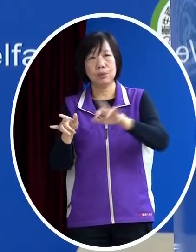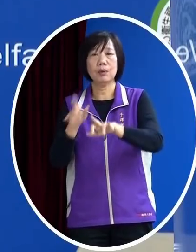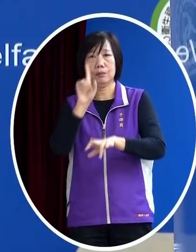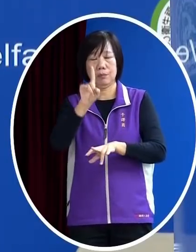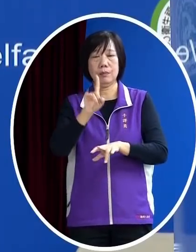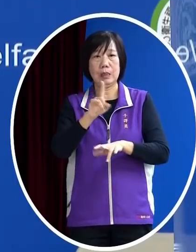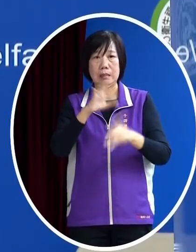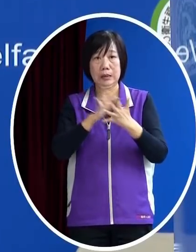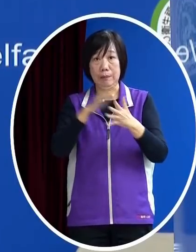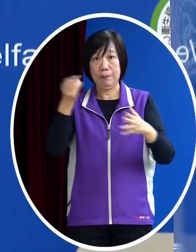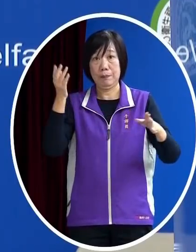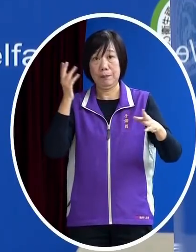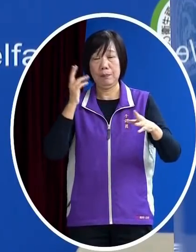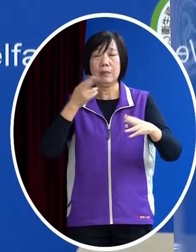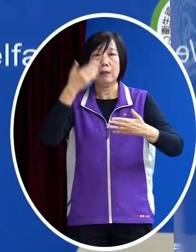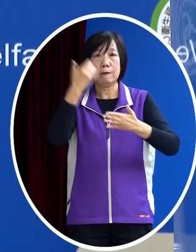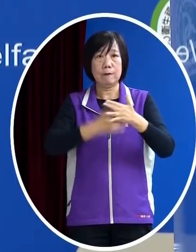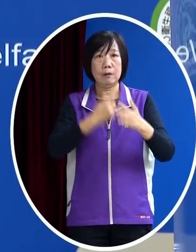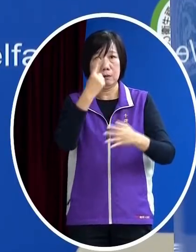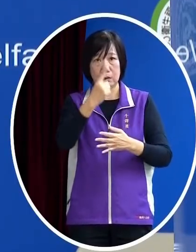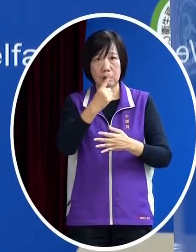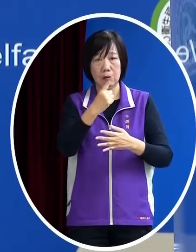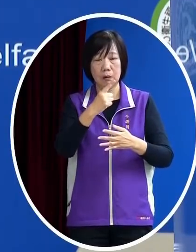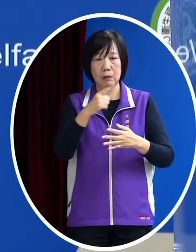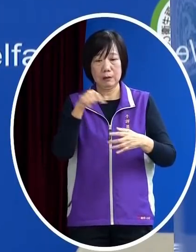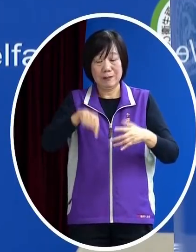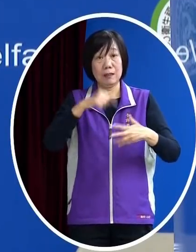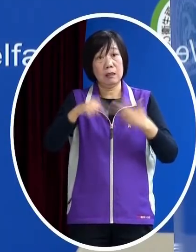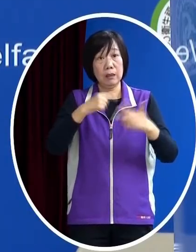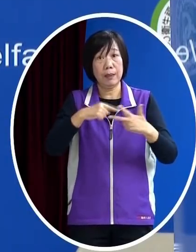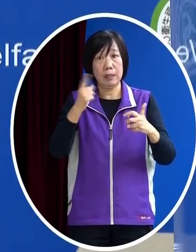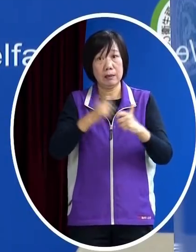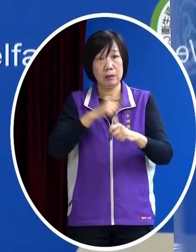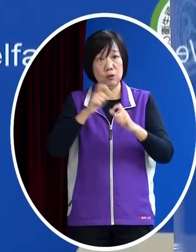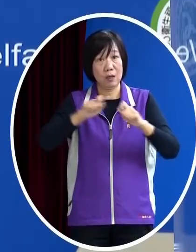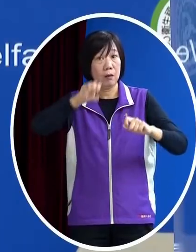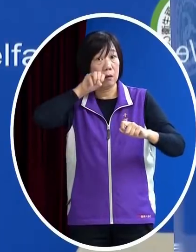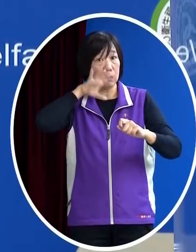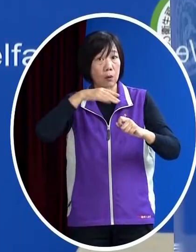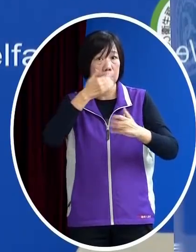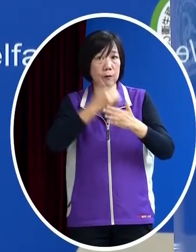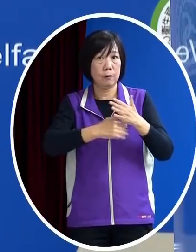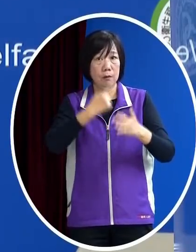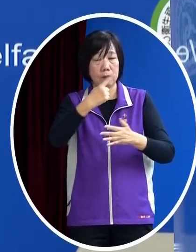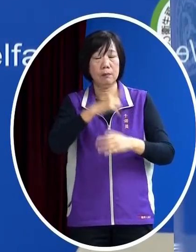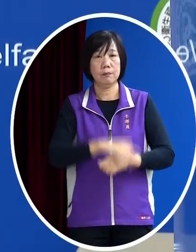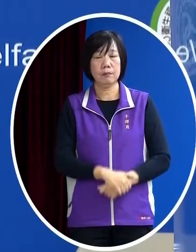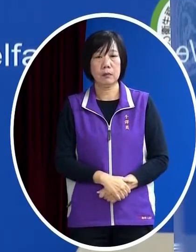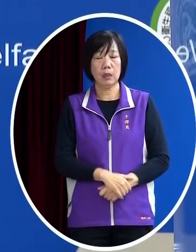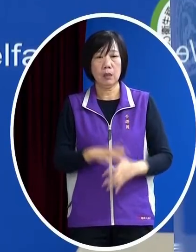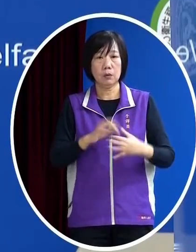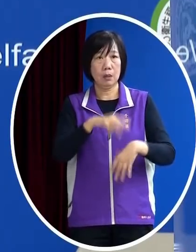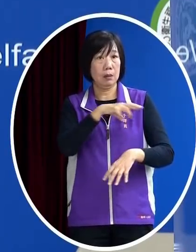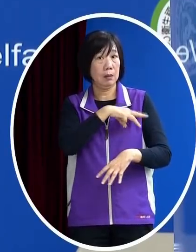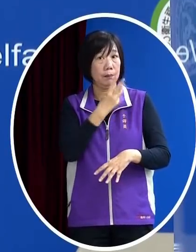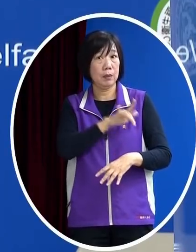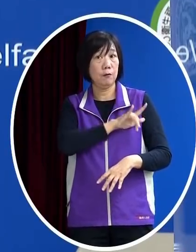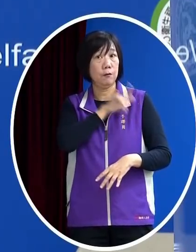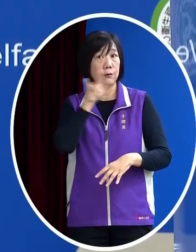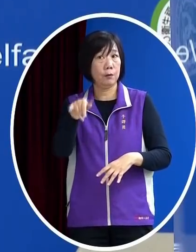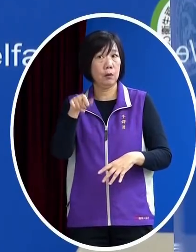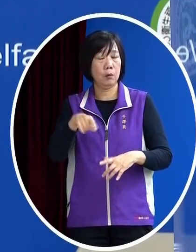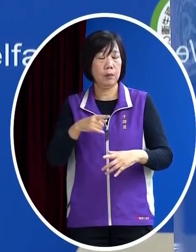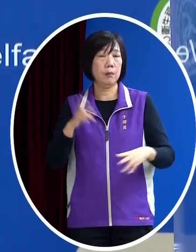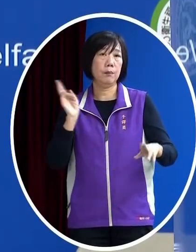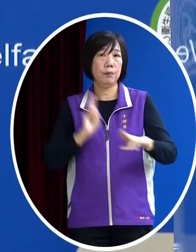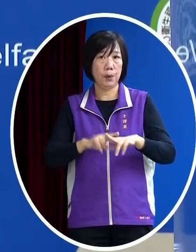架，那这个礼拜先停长荣，所以长荣今天礼拜三要飞的飞机，这个是我们